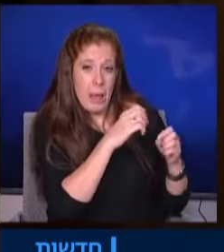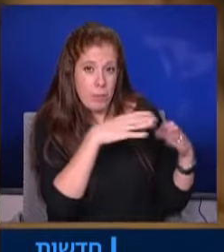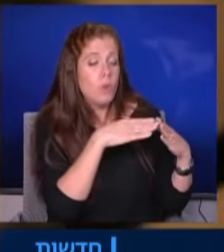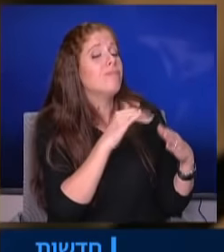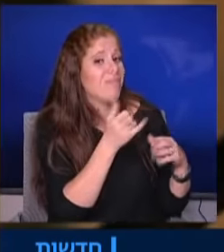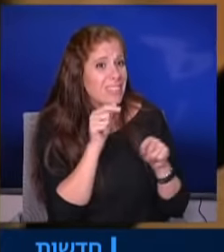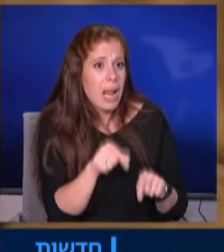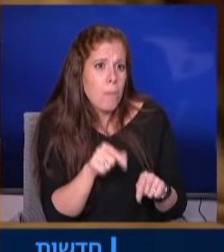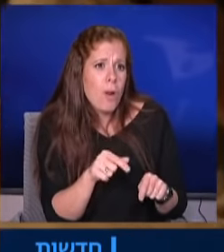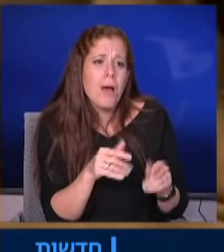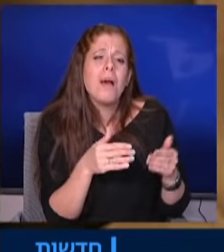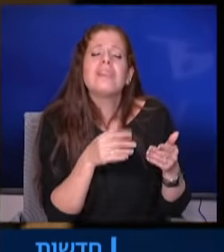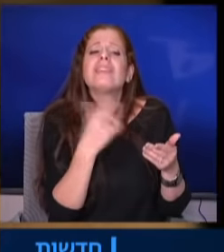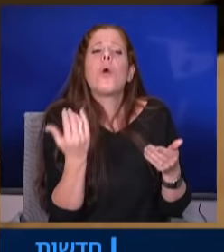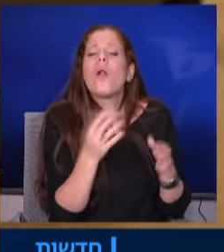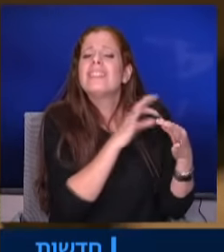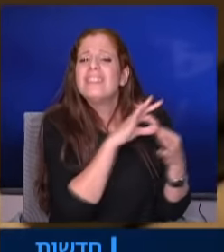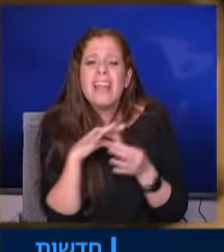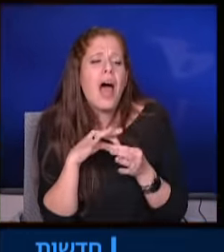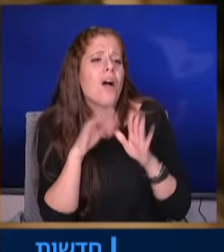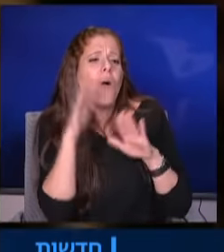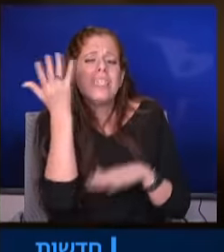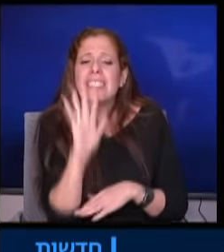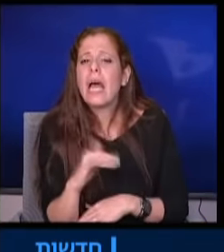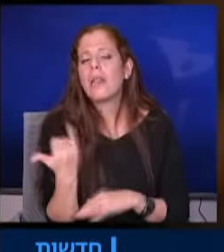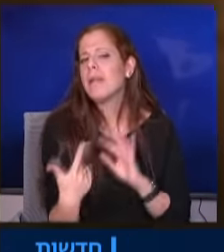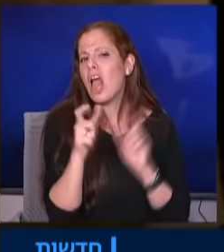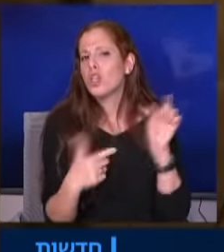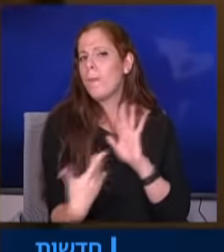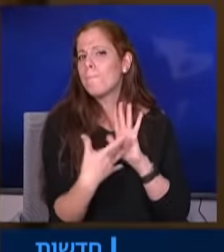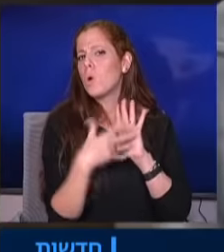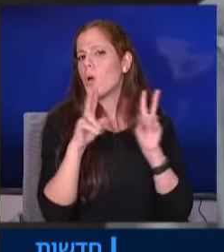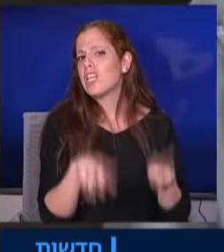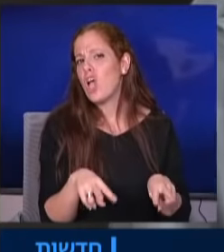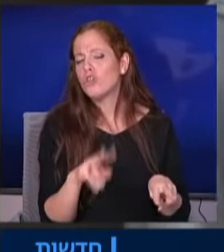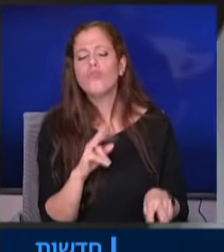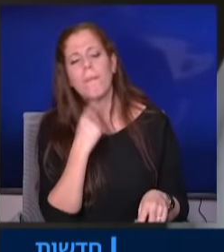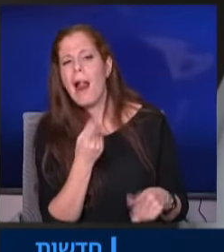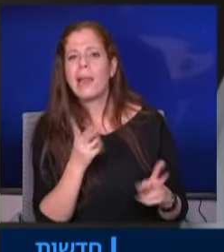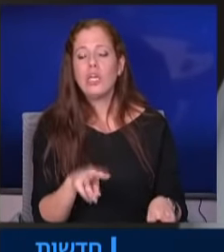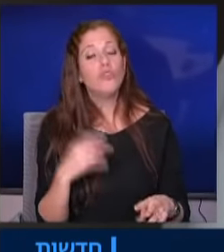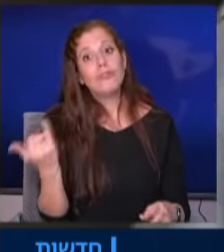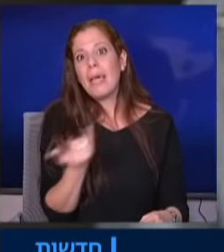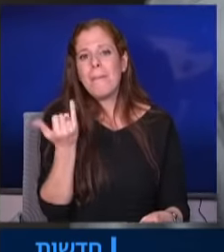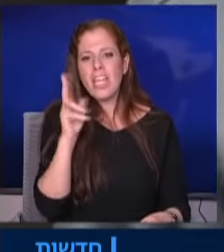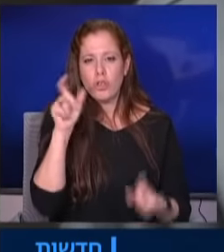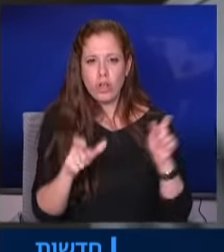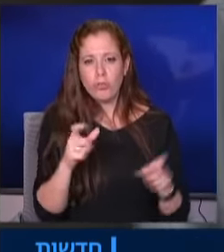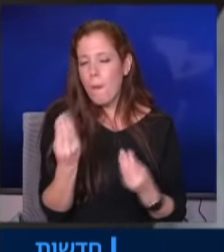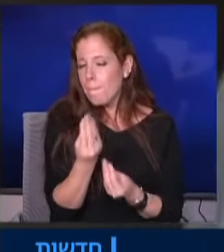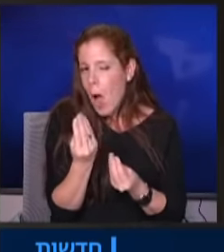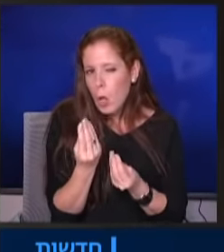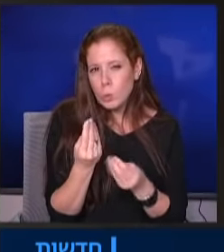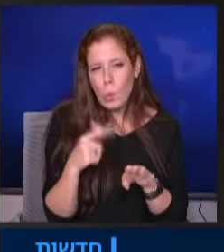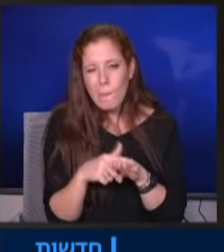יודע, כל סדרה, כל סרט, תמיד יהיה אנשים שיהיה להם ביקורת, תמיד יהיה אנשים שיהיה להם מה להגיד, תמיד יהיה אנשים שיציק להם